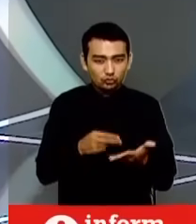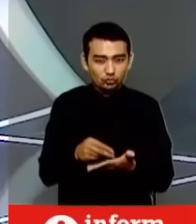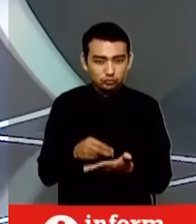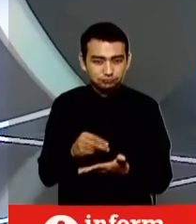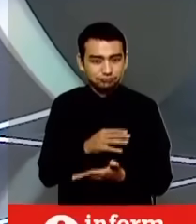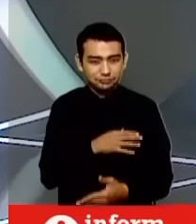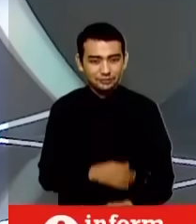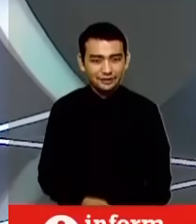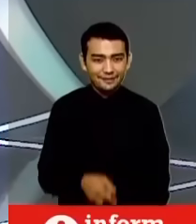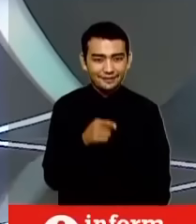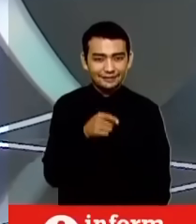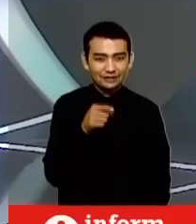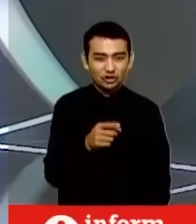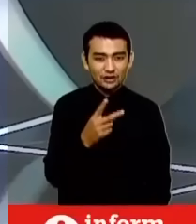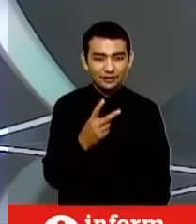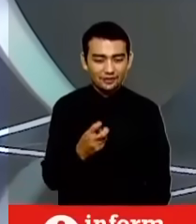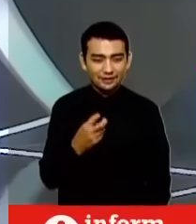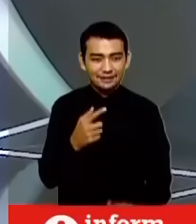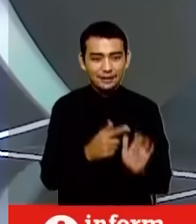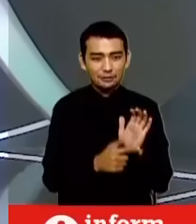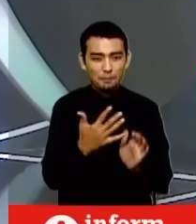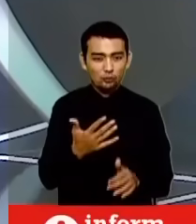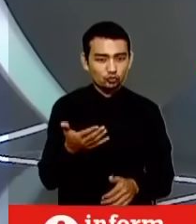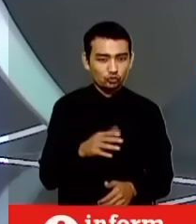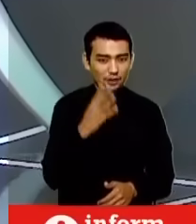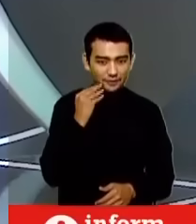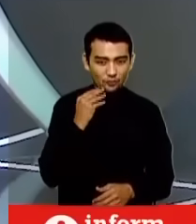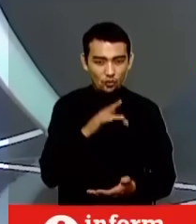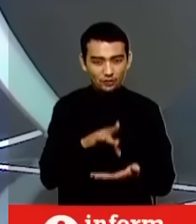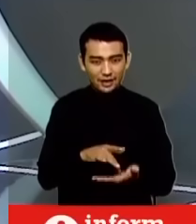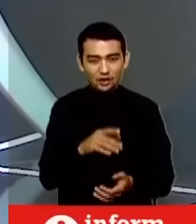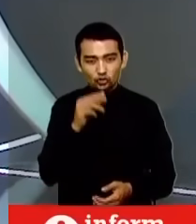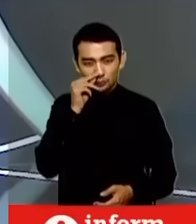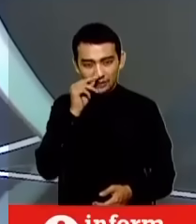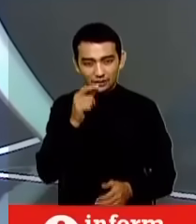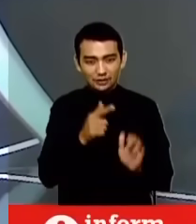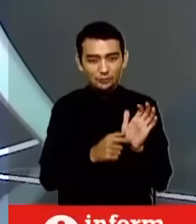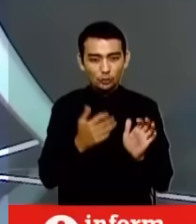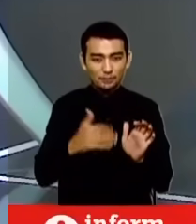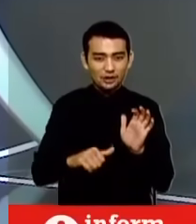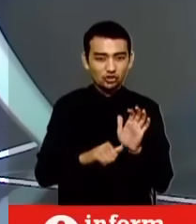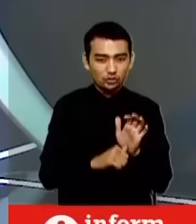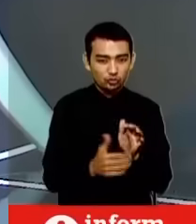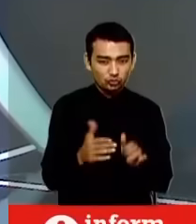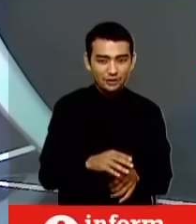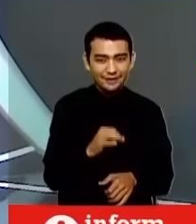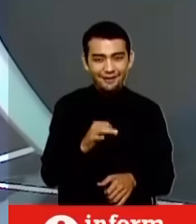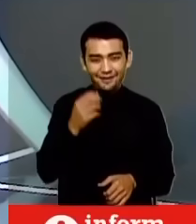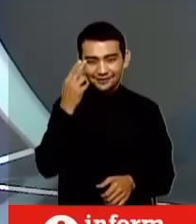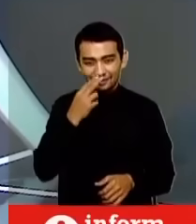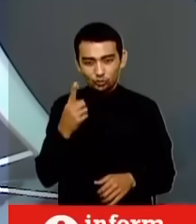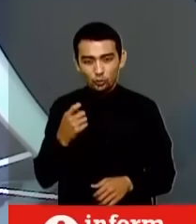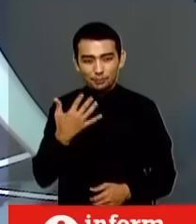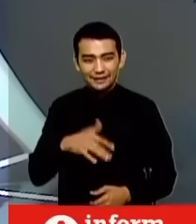мұнда 1275 дана сатылған. Шымкентте 756 данасы, Астанада 151